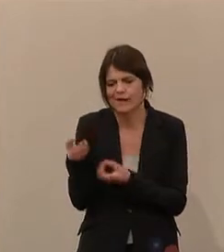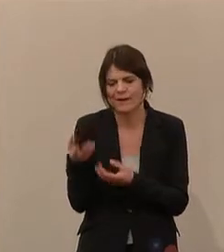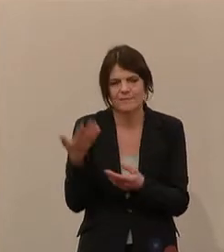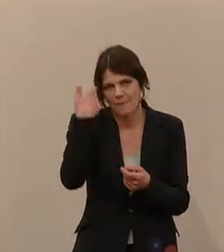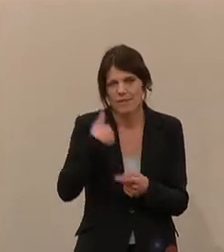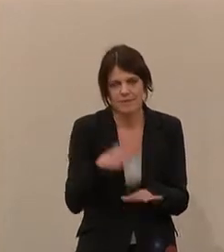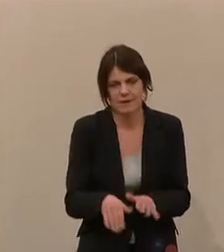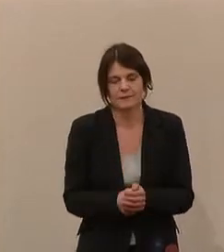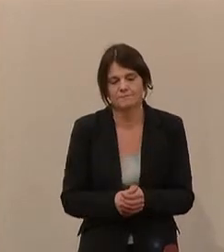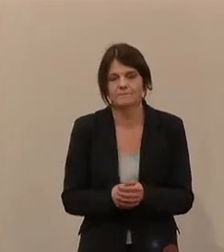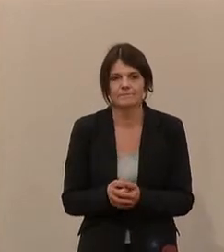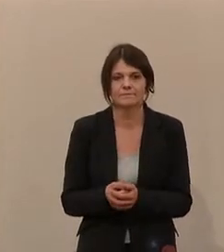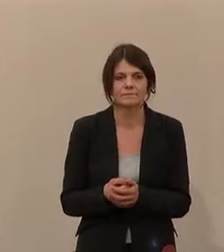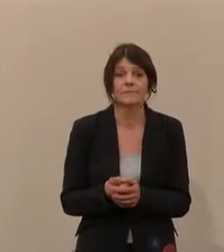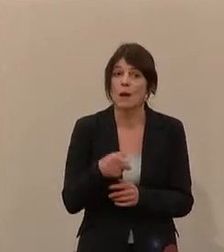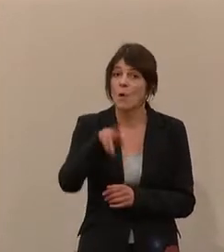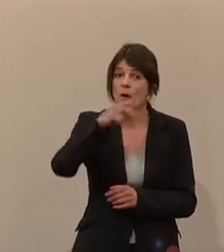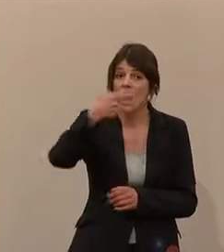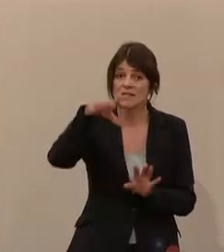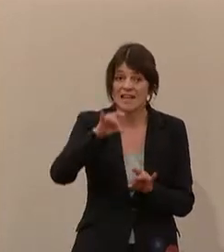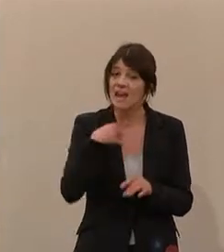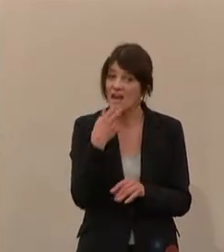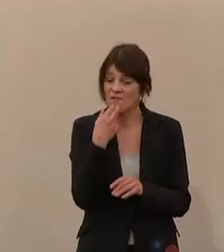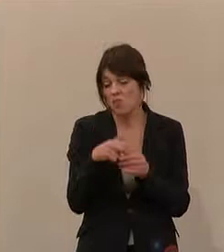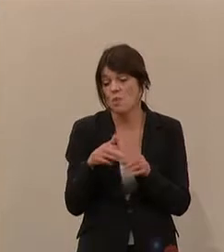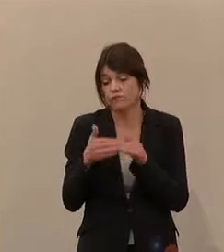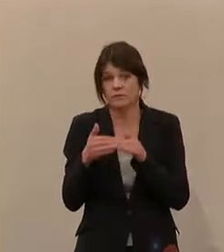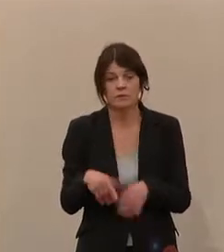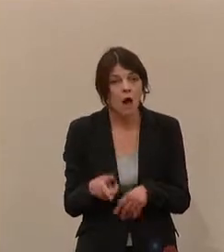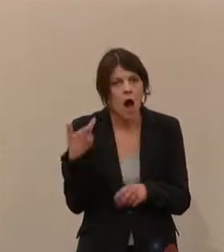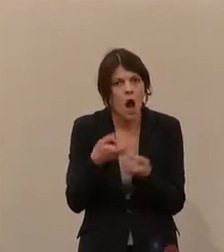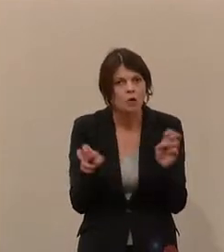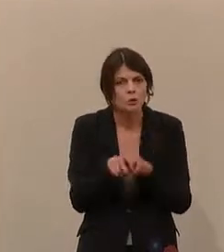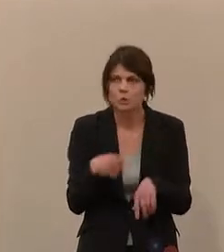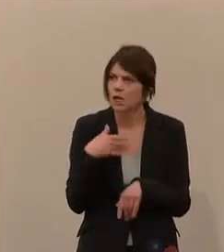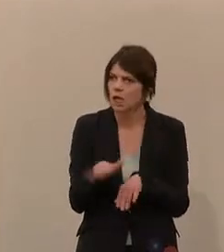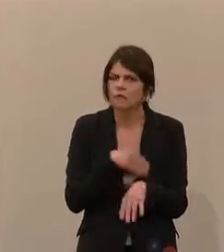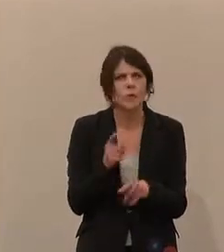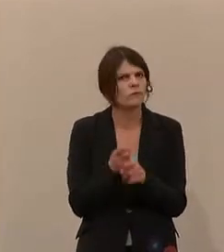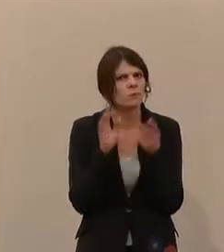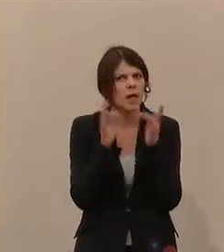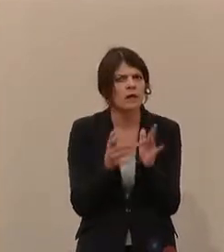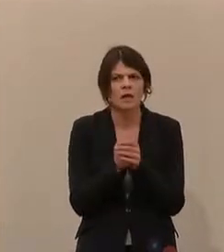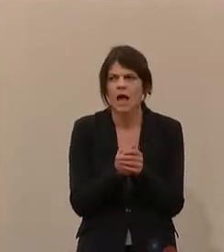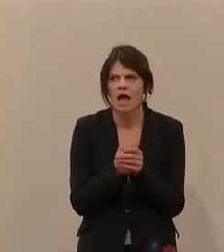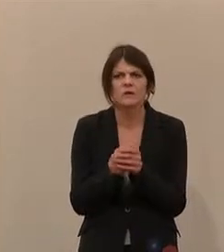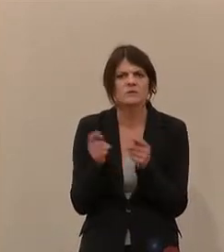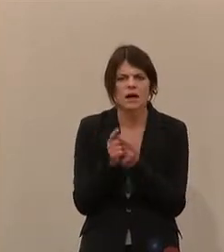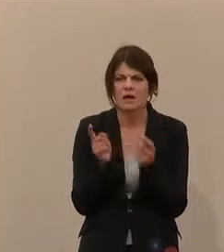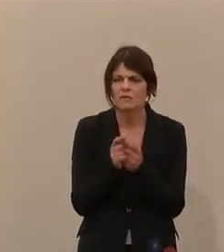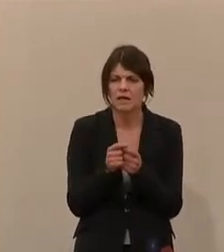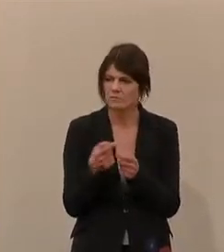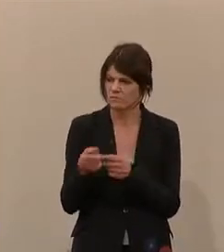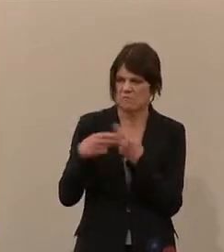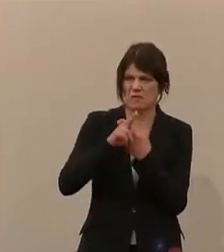Sie soll es jetzt erklären. Bei der UG10 möchte ich eines sagen. Man hat sich im Ausschuss gefühlt wie im Internet bei Hashtag Antworten wie